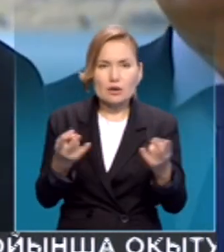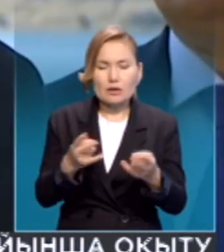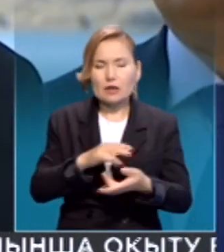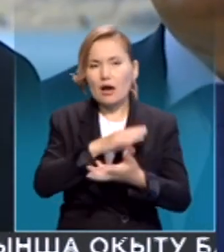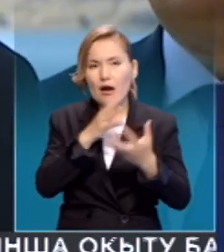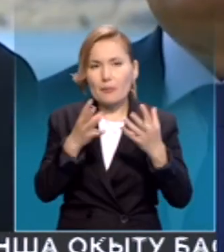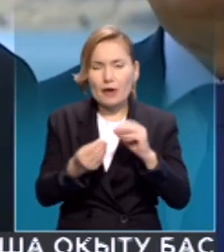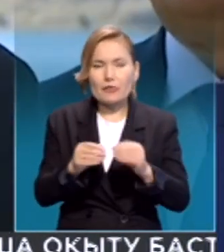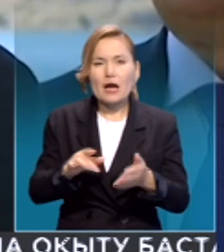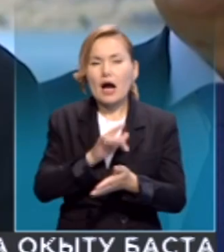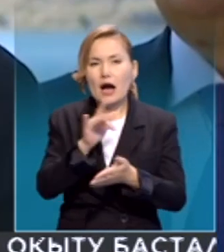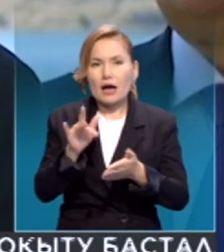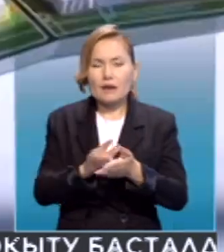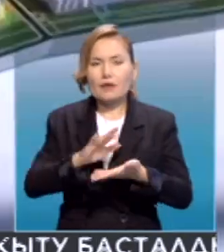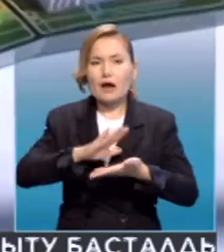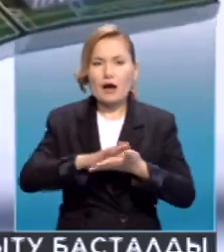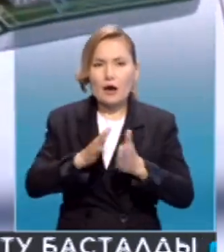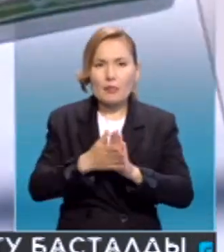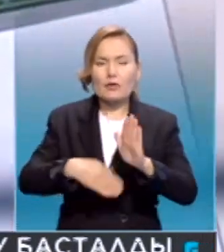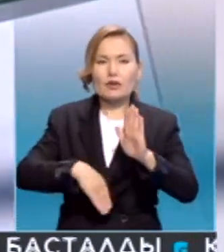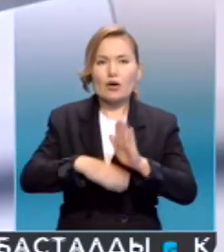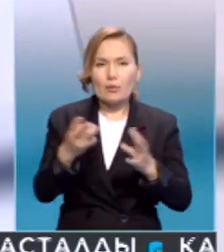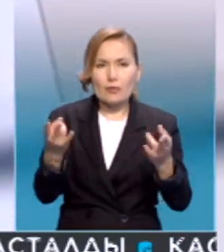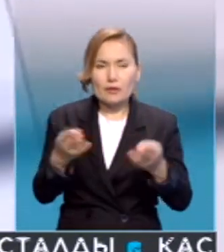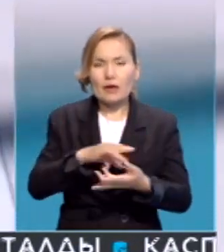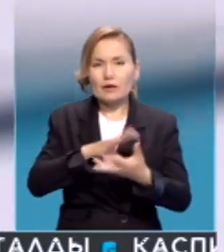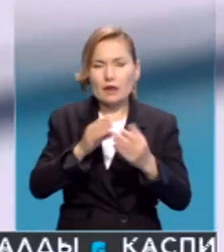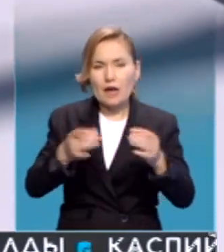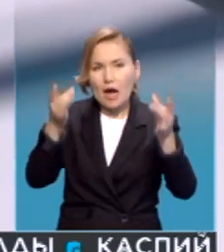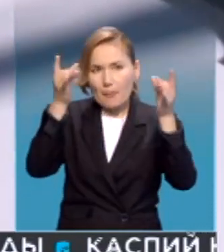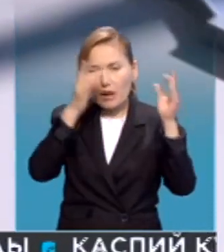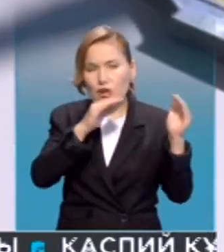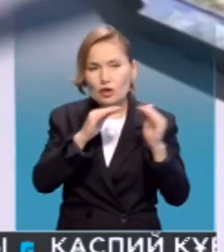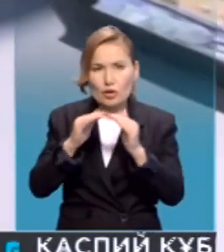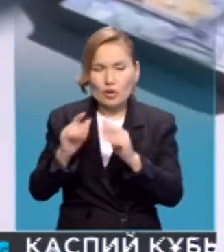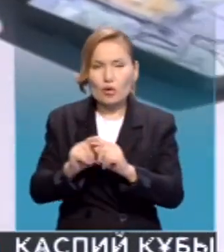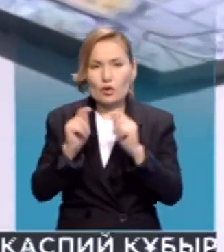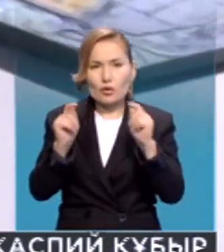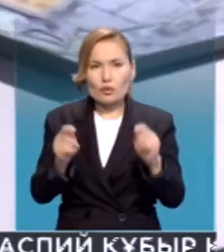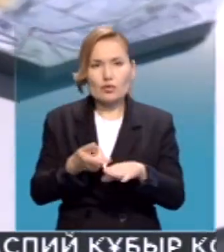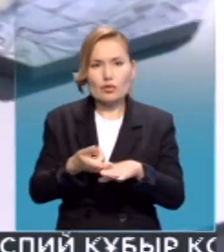тұрғыдан алғанда қаладағы жағдайды жақсартуымыз керек. Әрине, мәдени нысандарға да ерекше көңіл бөлінуі қажет.